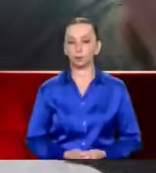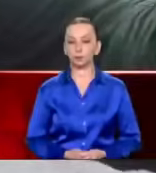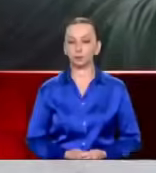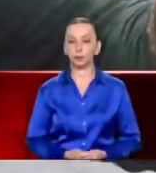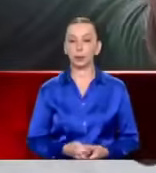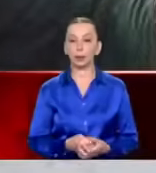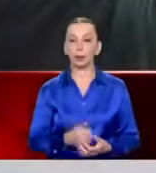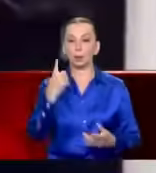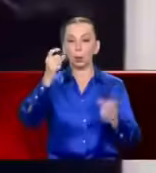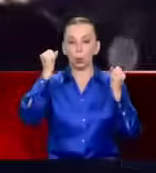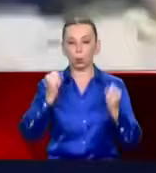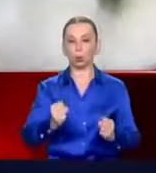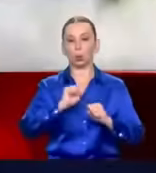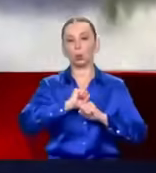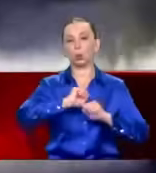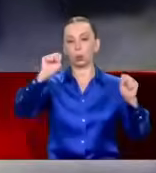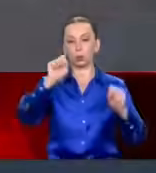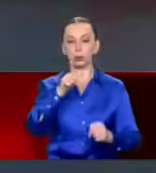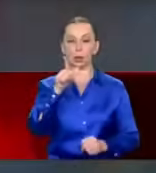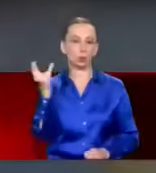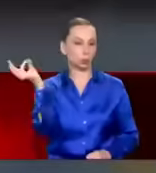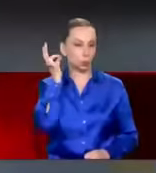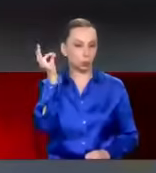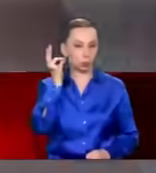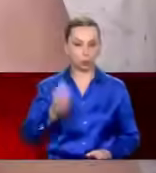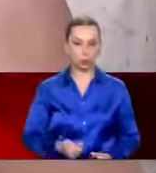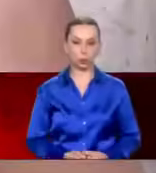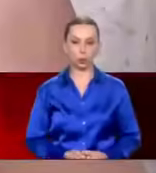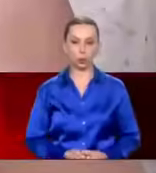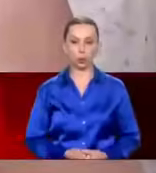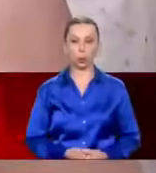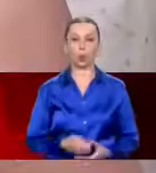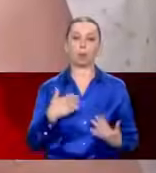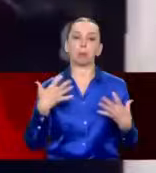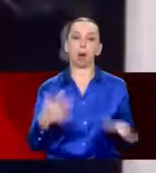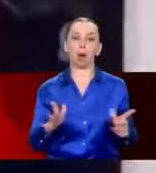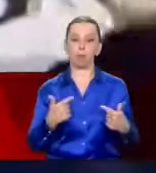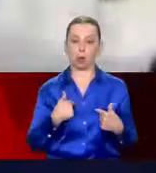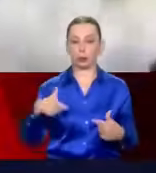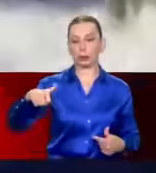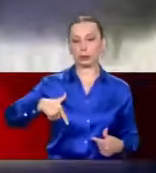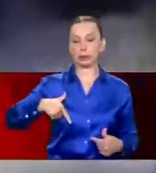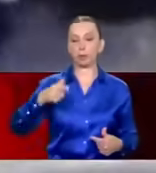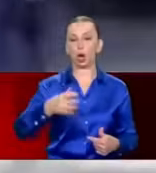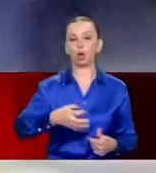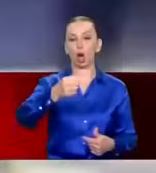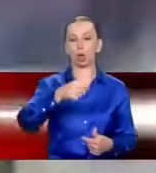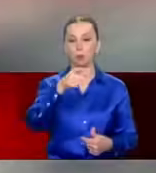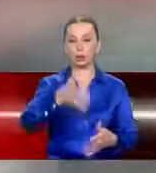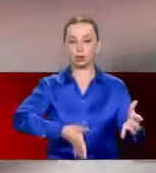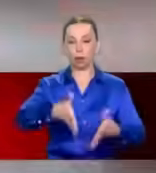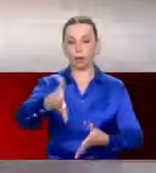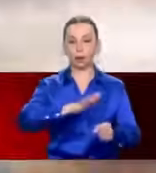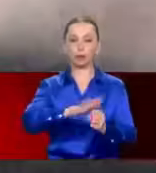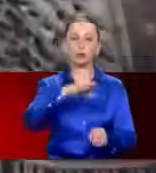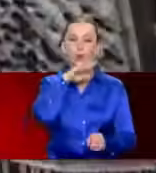Bir gümleme olduk. Neresi patladı ya? Ayaklarımı yerden kesti benim. İzmir Torbalı'da caddenin kalabalık